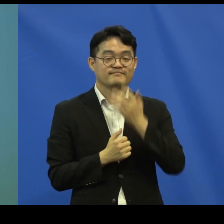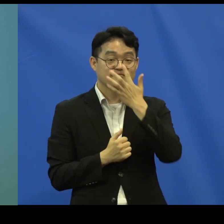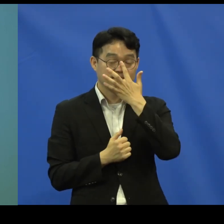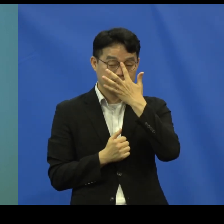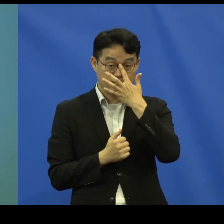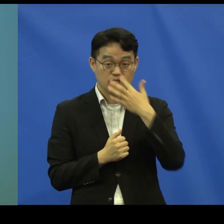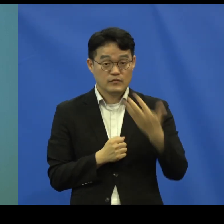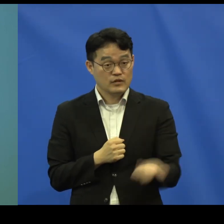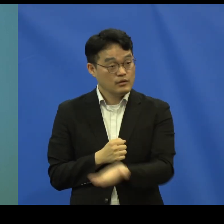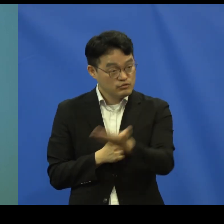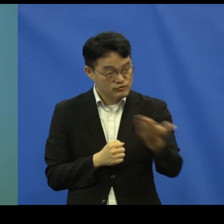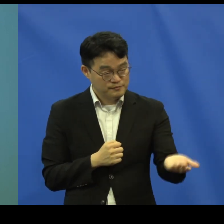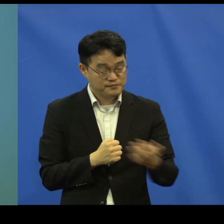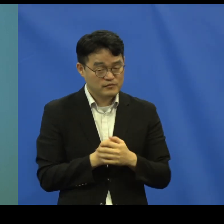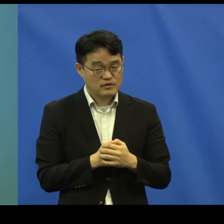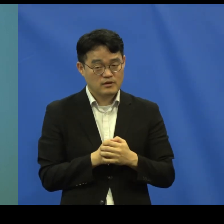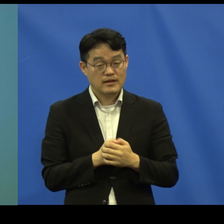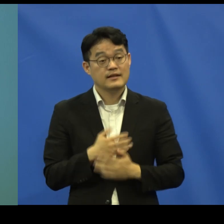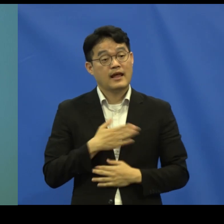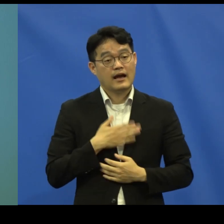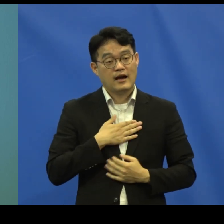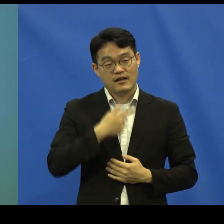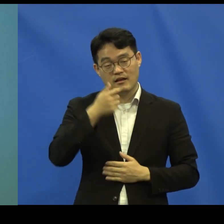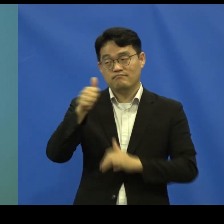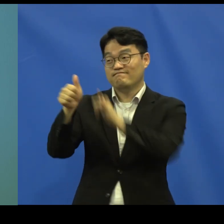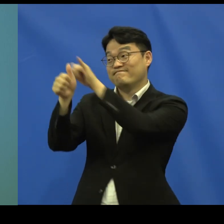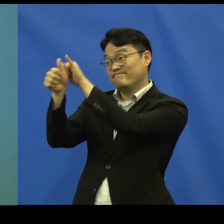누구를 예배하느냐? 그